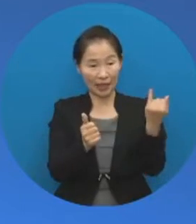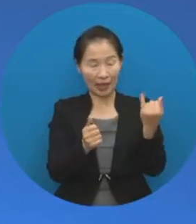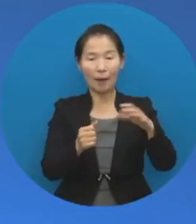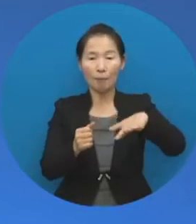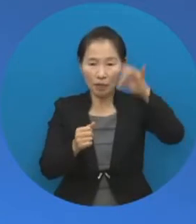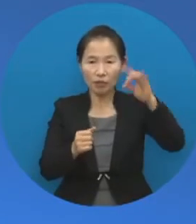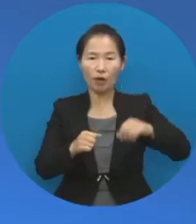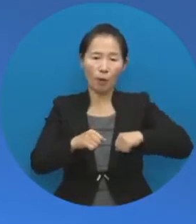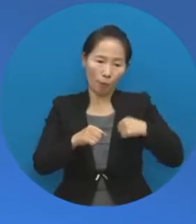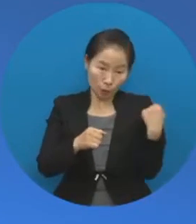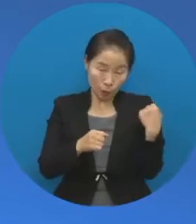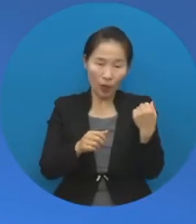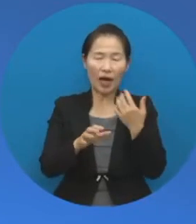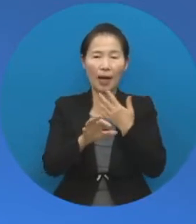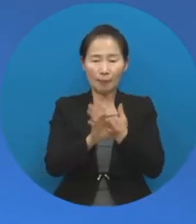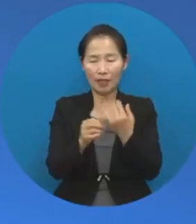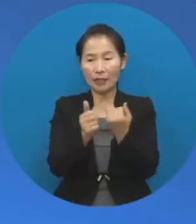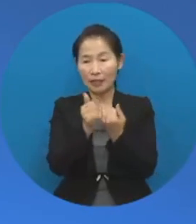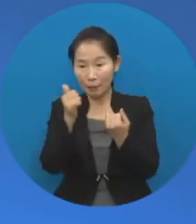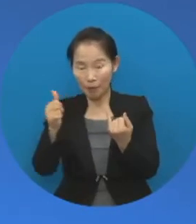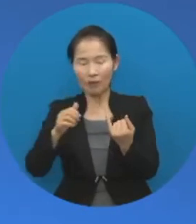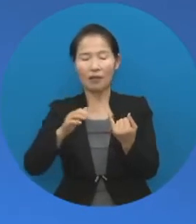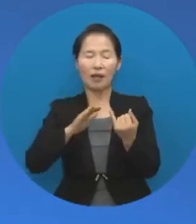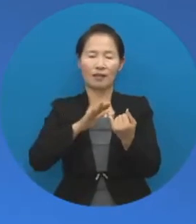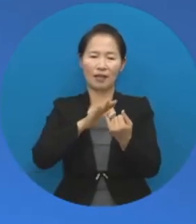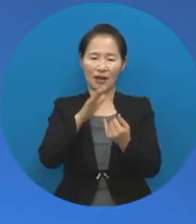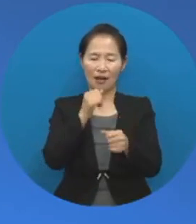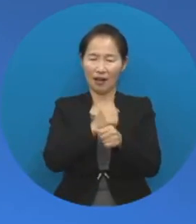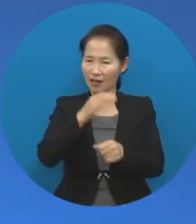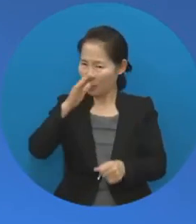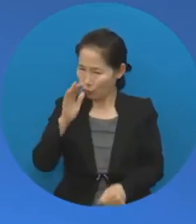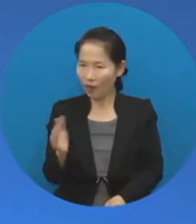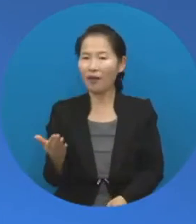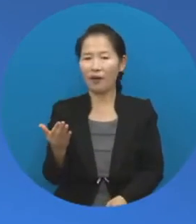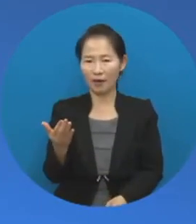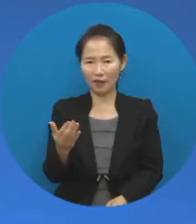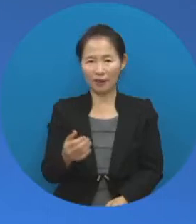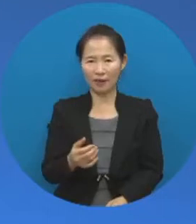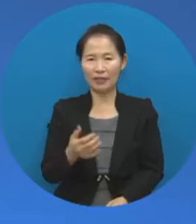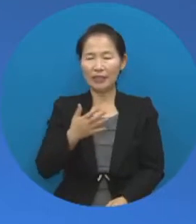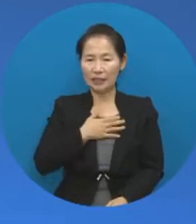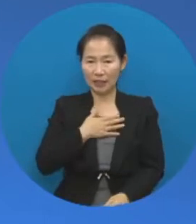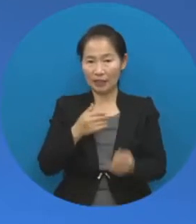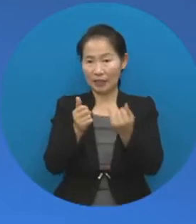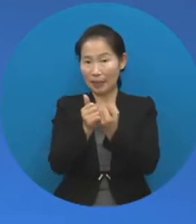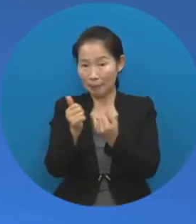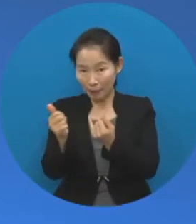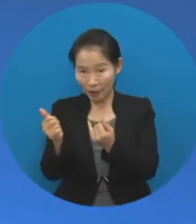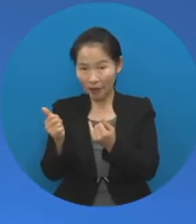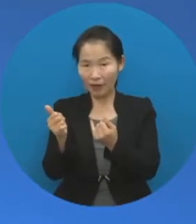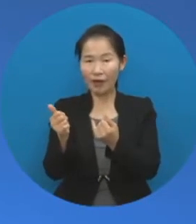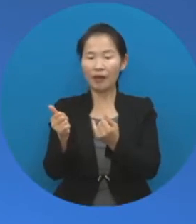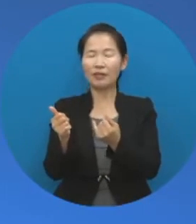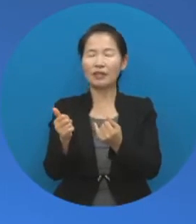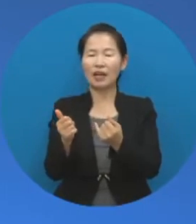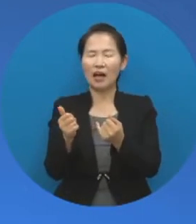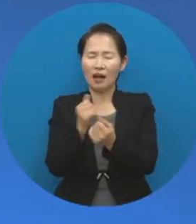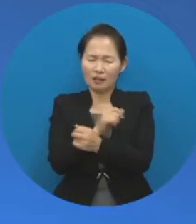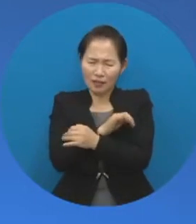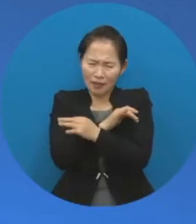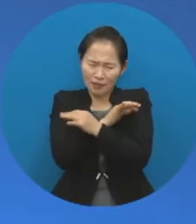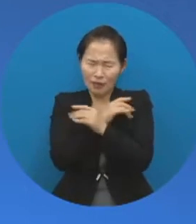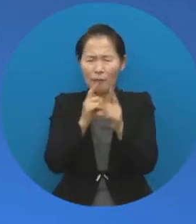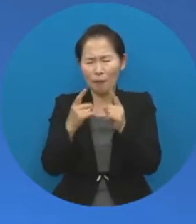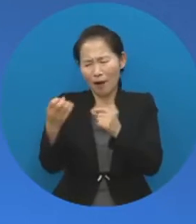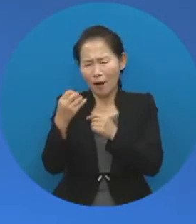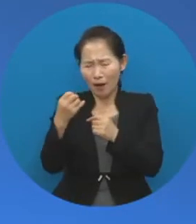그 아내를 사랑할 수밖에 없어요. 성경 말씀에 그렇잖아요. 저희 남편이 얼마나 너무 닭살스러운 말을 저한테 많이